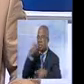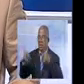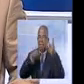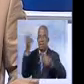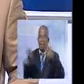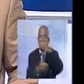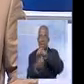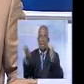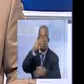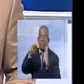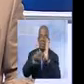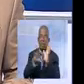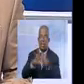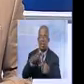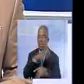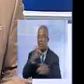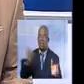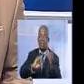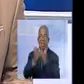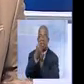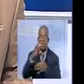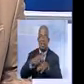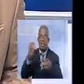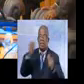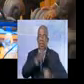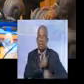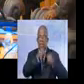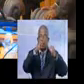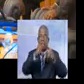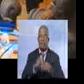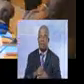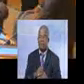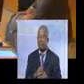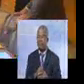restructuration de l'armée. Nous allons rester avec Jérôme Kofi Abolé.